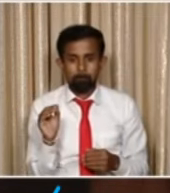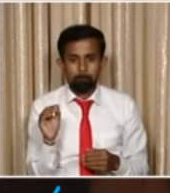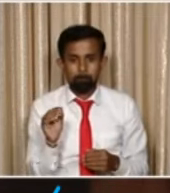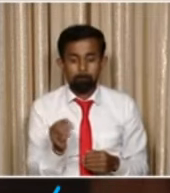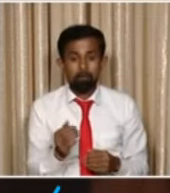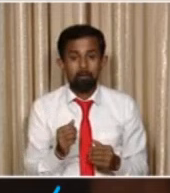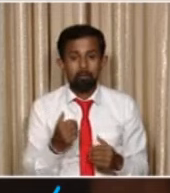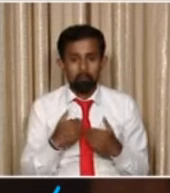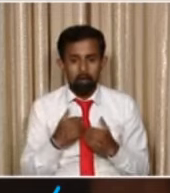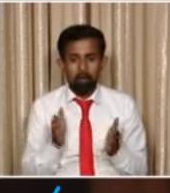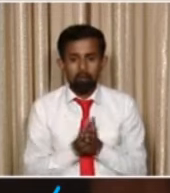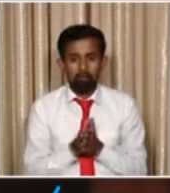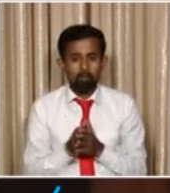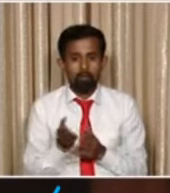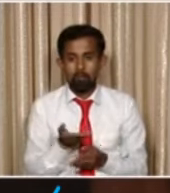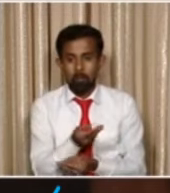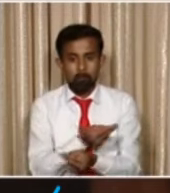பழகிய கடும்போக்கு